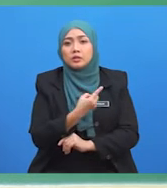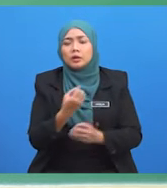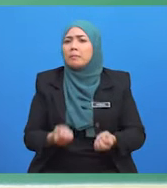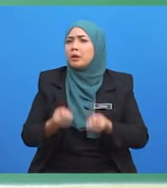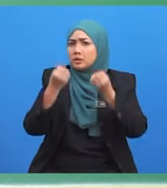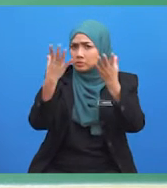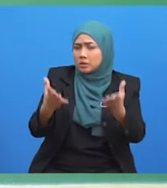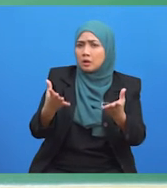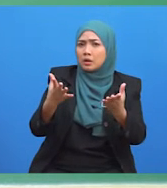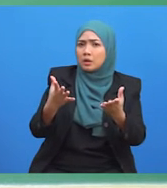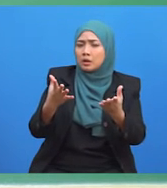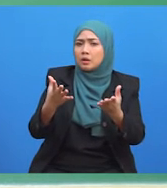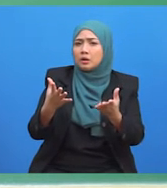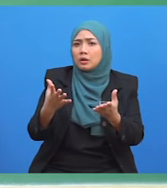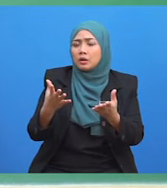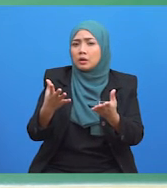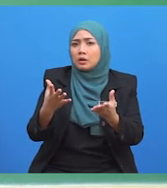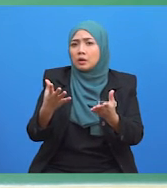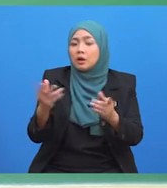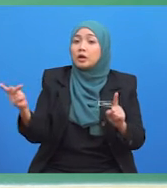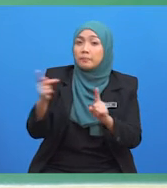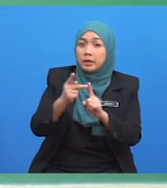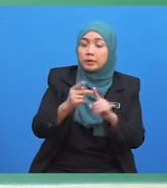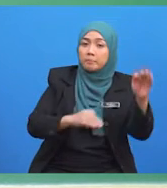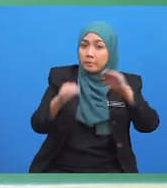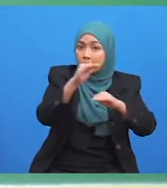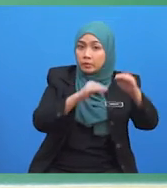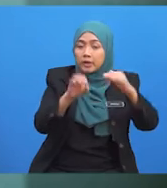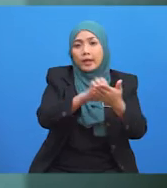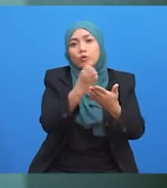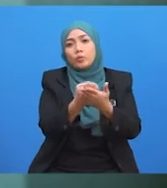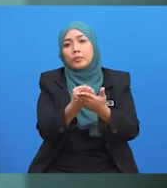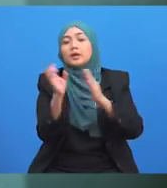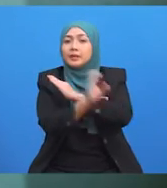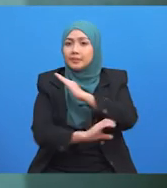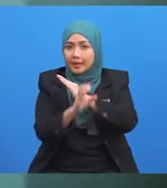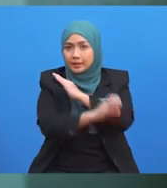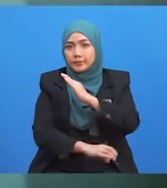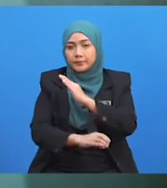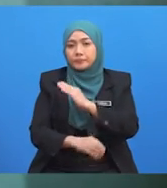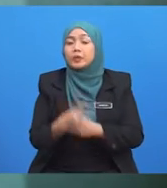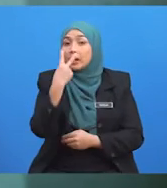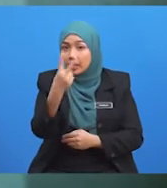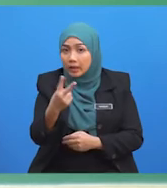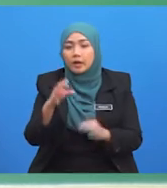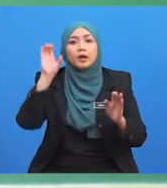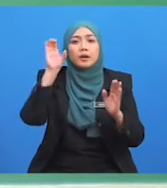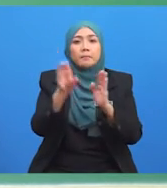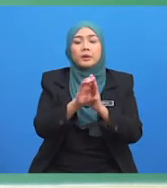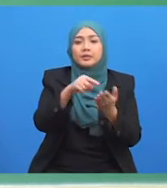banyak menyumbang kepada pembangunan ekonomi negara? Sila lihat gambar-gambar